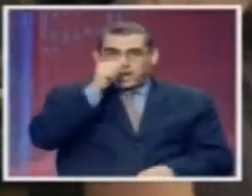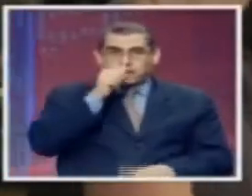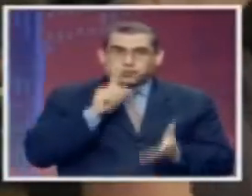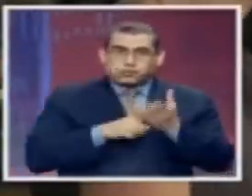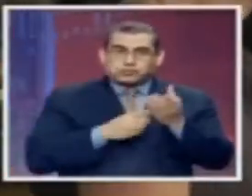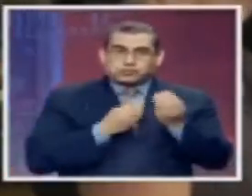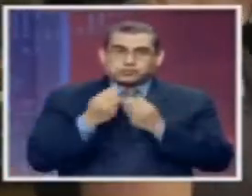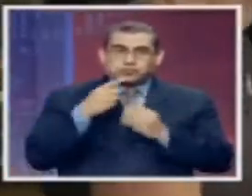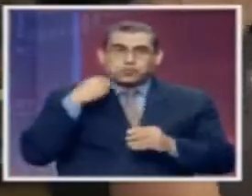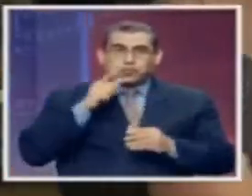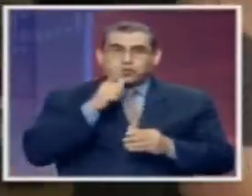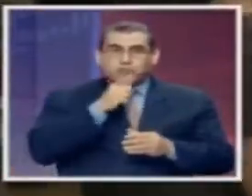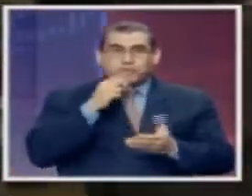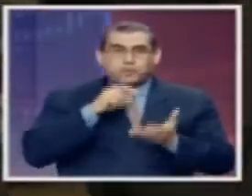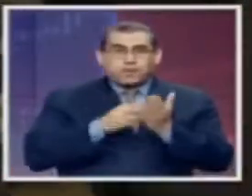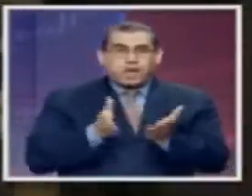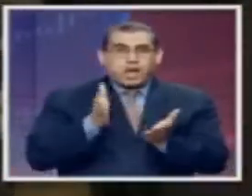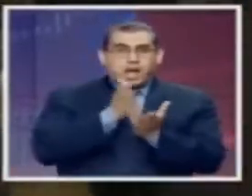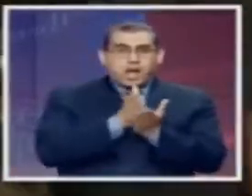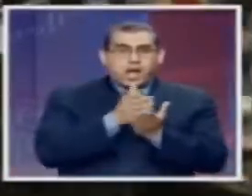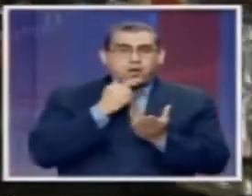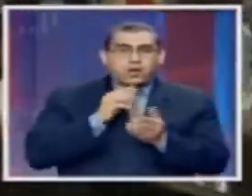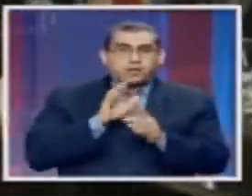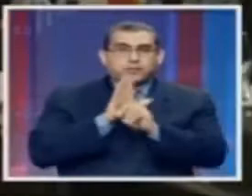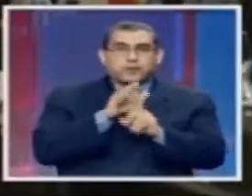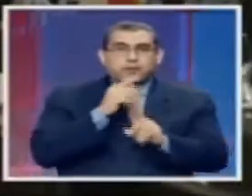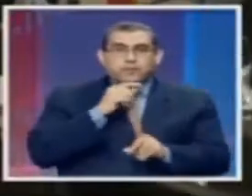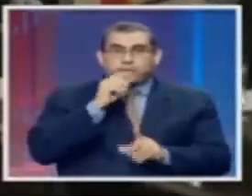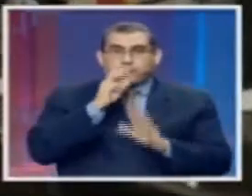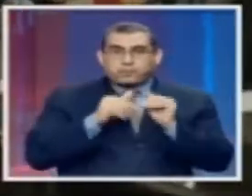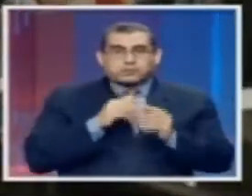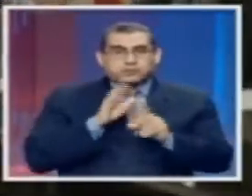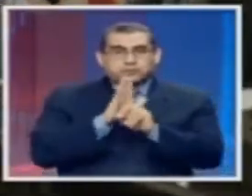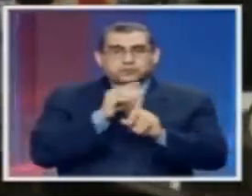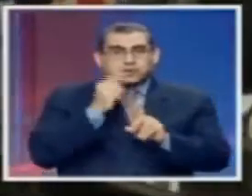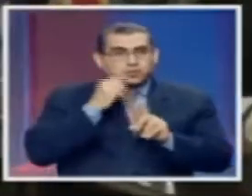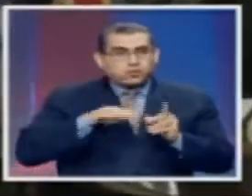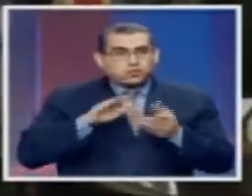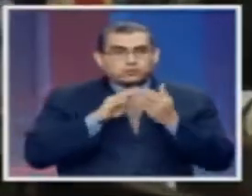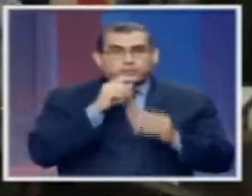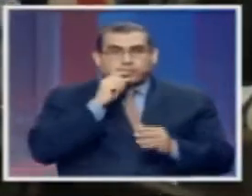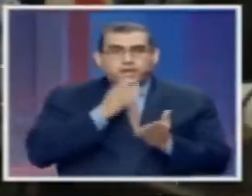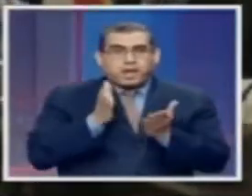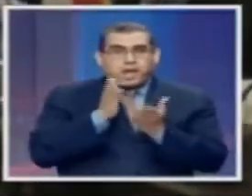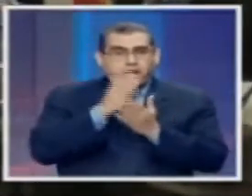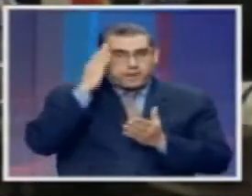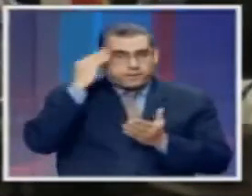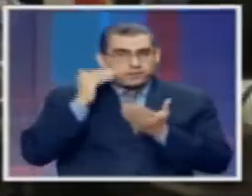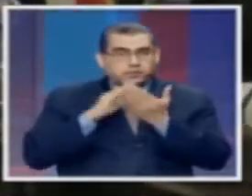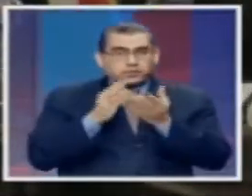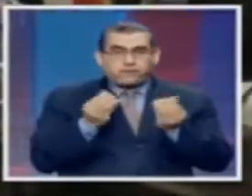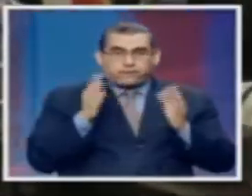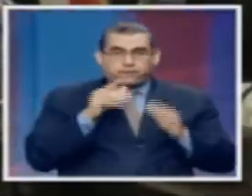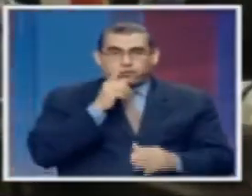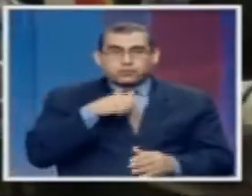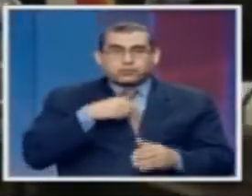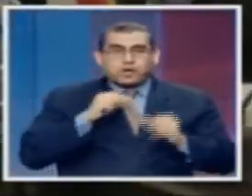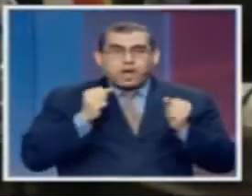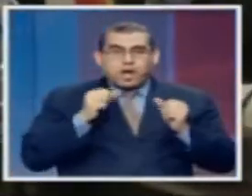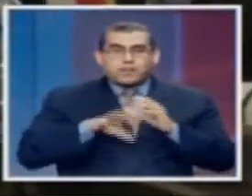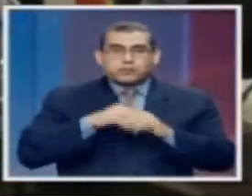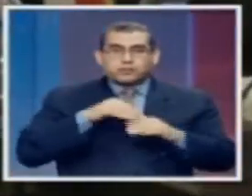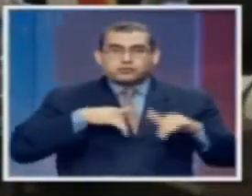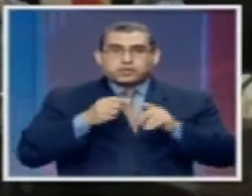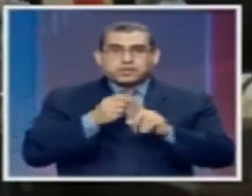الوزيرة بأوضاع حقوق الإنسان في مصر وتمكين المرأة. يأتي هذا فيما ناقش الجانبان التعاون في مجالات الطاقة والبنية التحتية